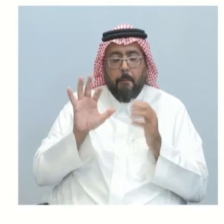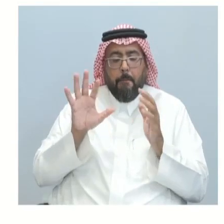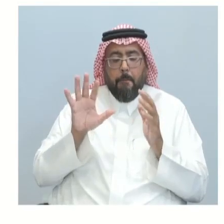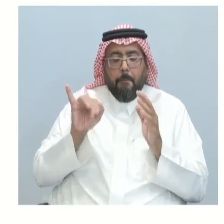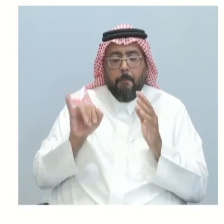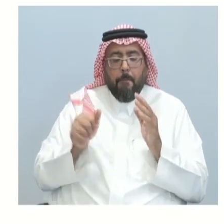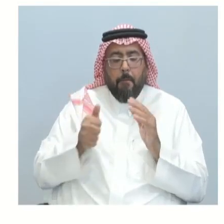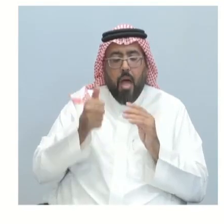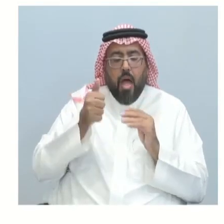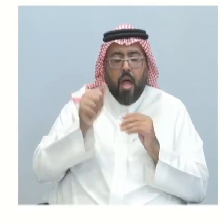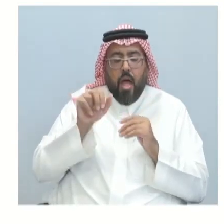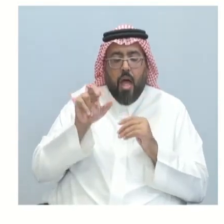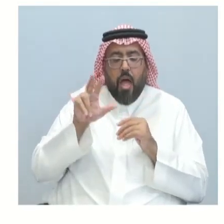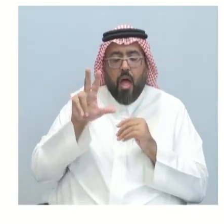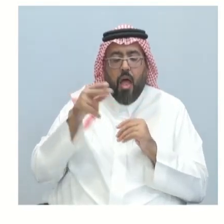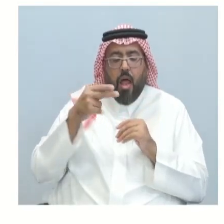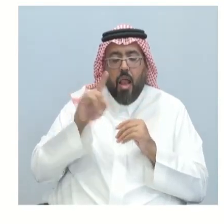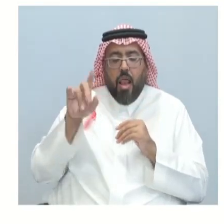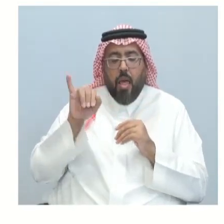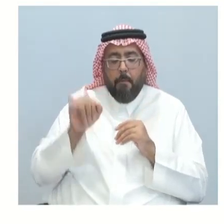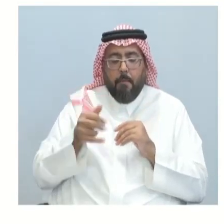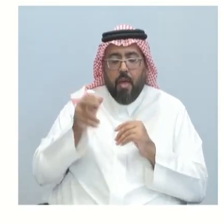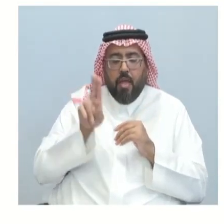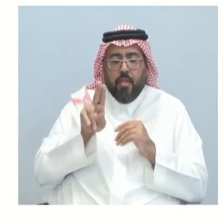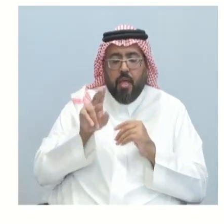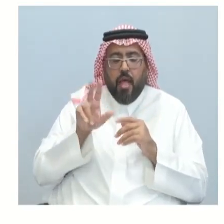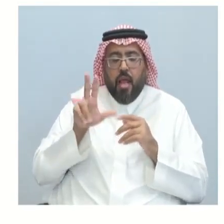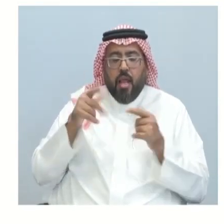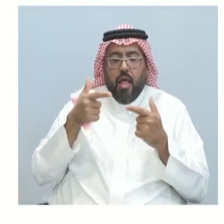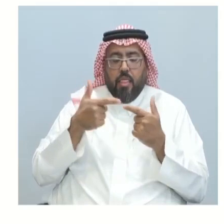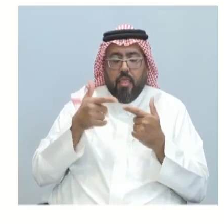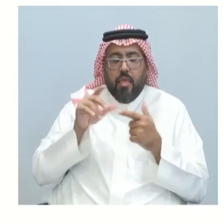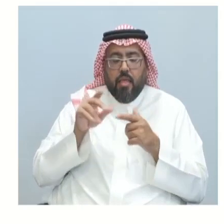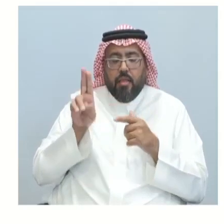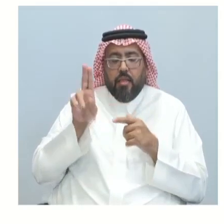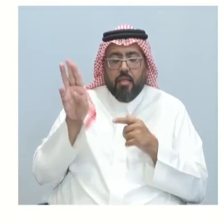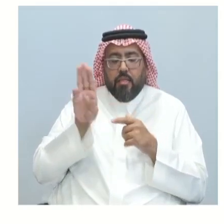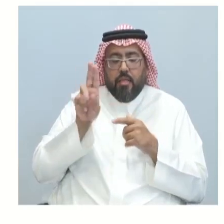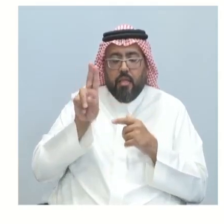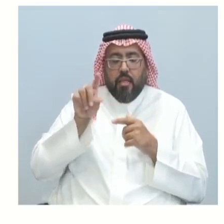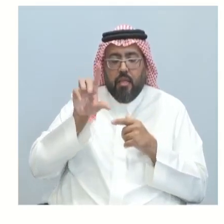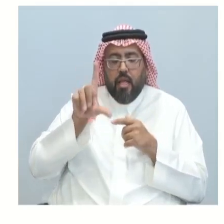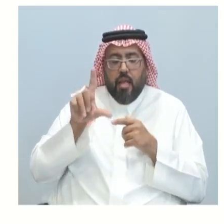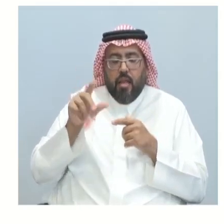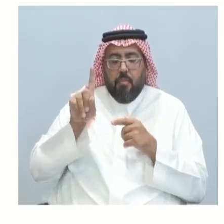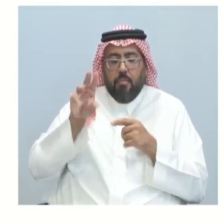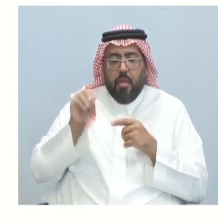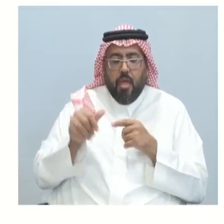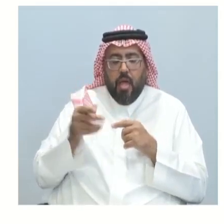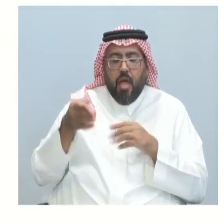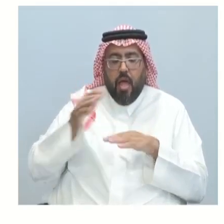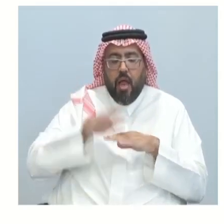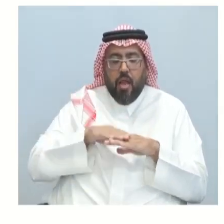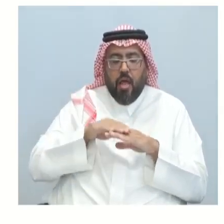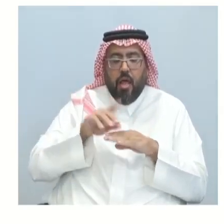لاحظوا وانتبهوا جيدا ما العلامات التي تستدل بها على رضا